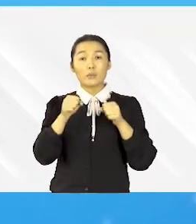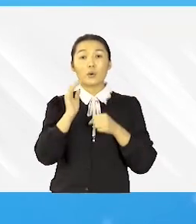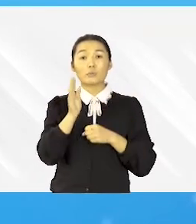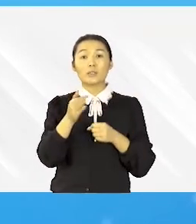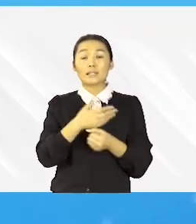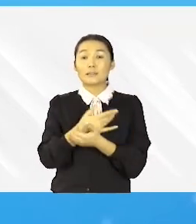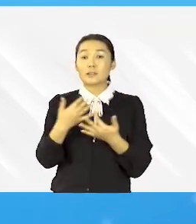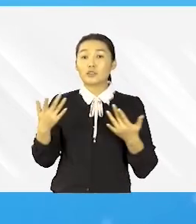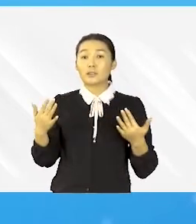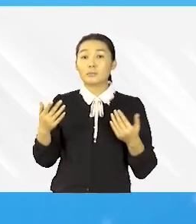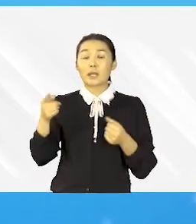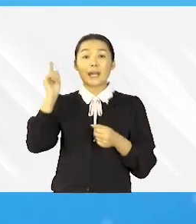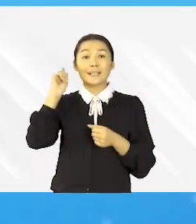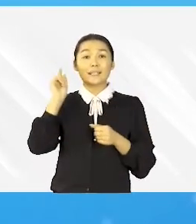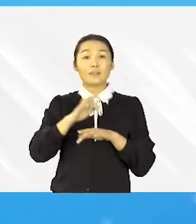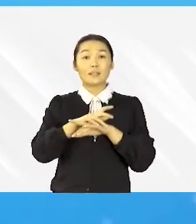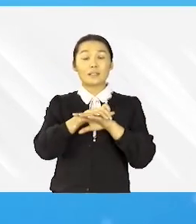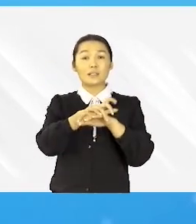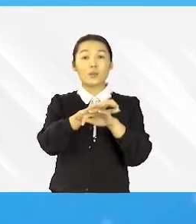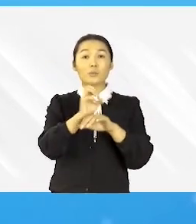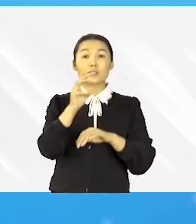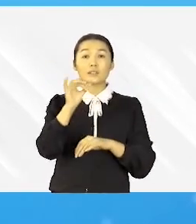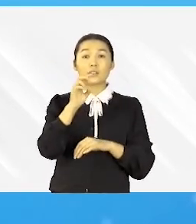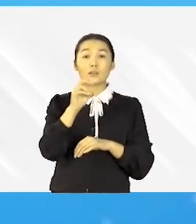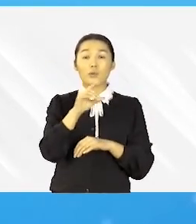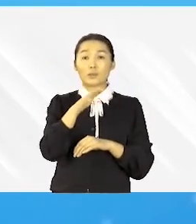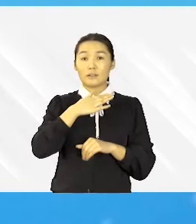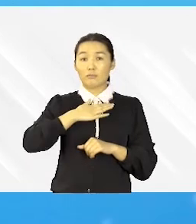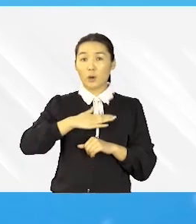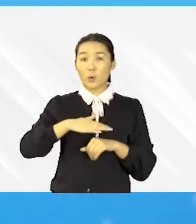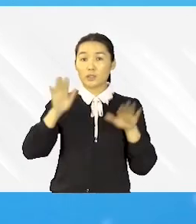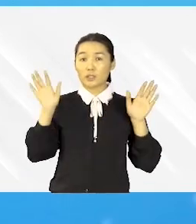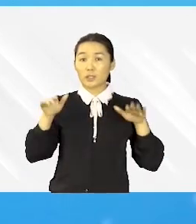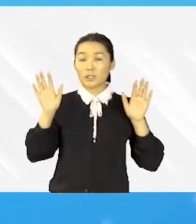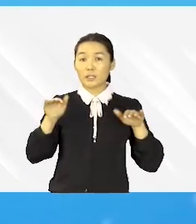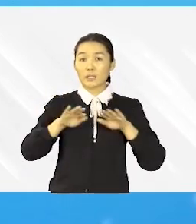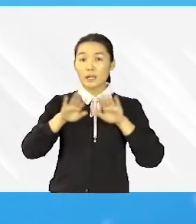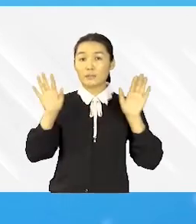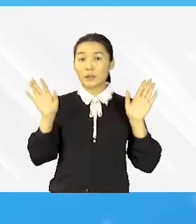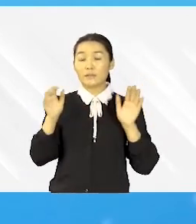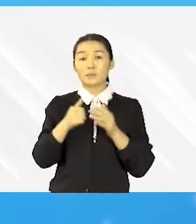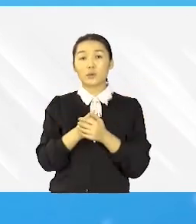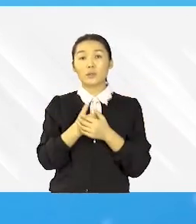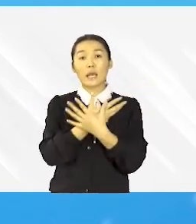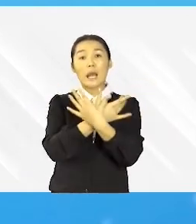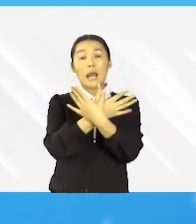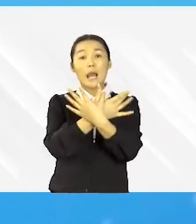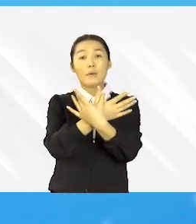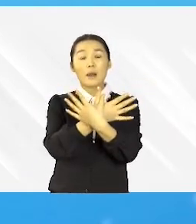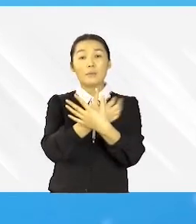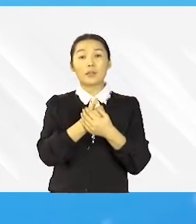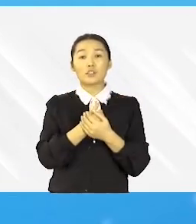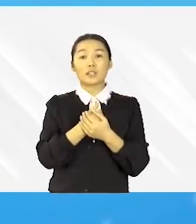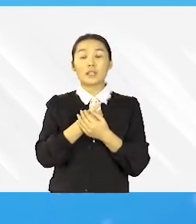различны. Древние насекомые – стрекозы – в покое держат крылья, расправленные в сторону, а бабочки, веслокрылки